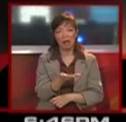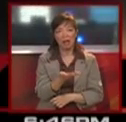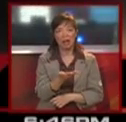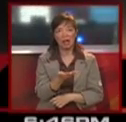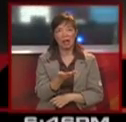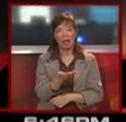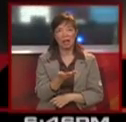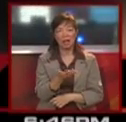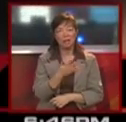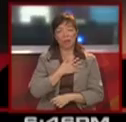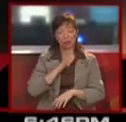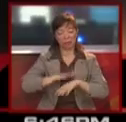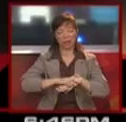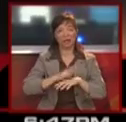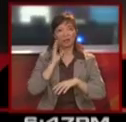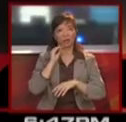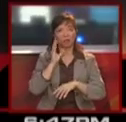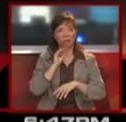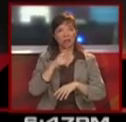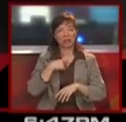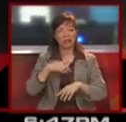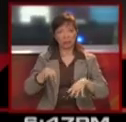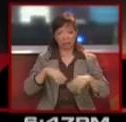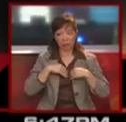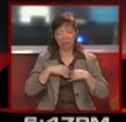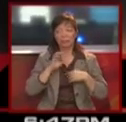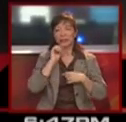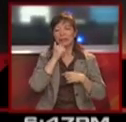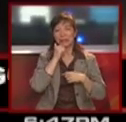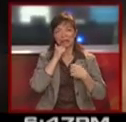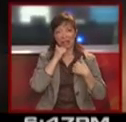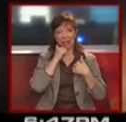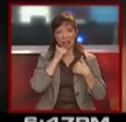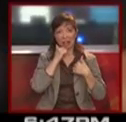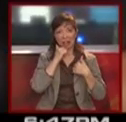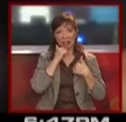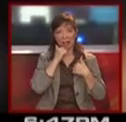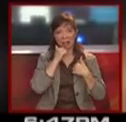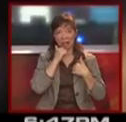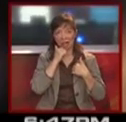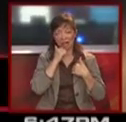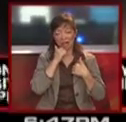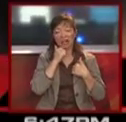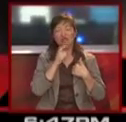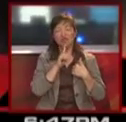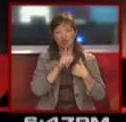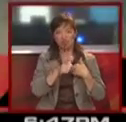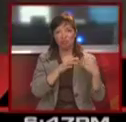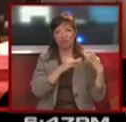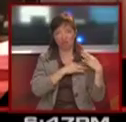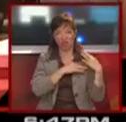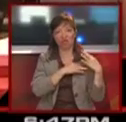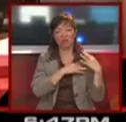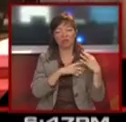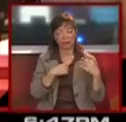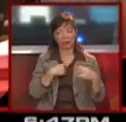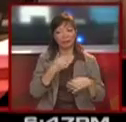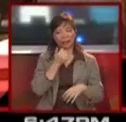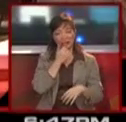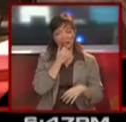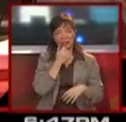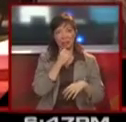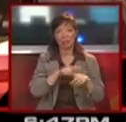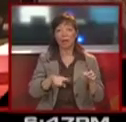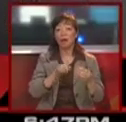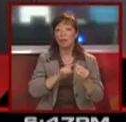sa akin lang ngayon is I accept that I was wrong. Alam ko yun na ako ang at fault at ako talaga ang mali. Eh, kamusta naman